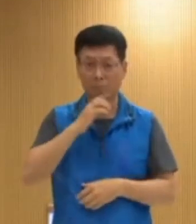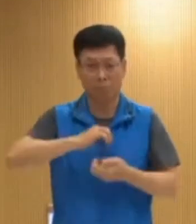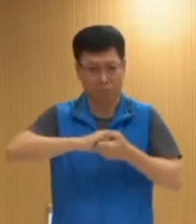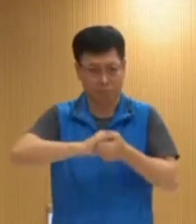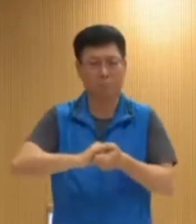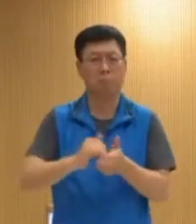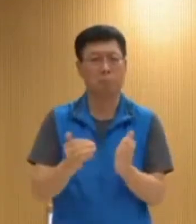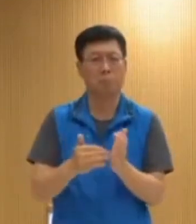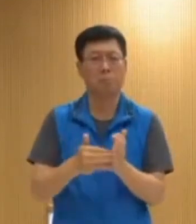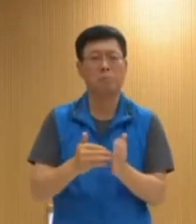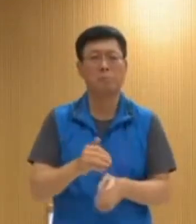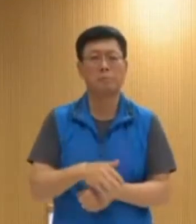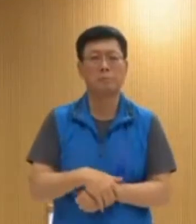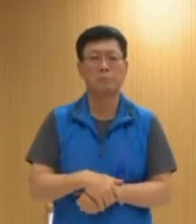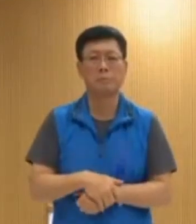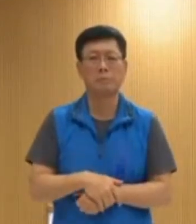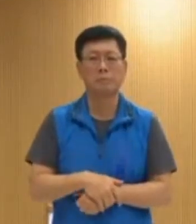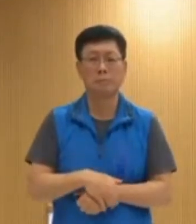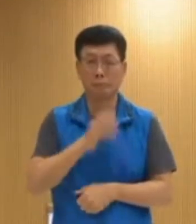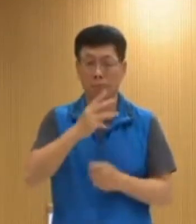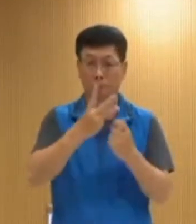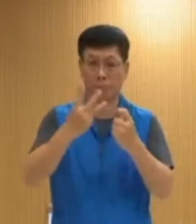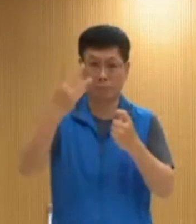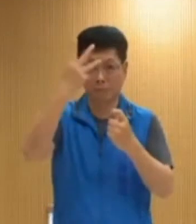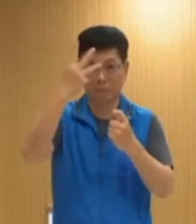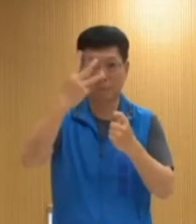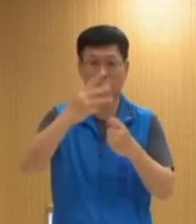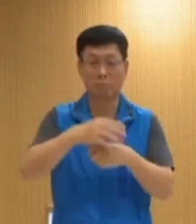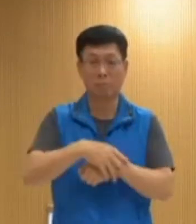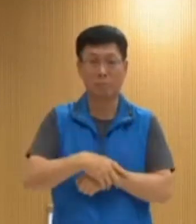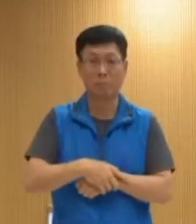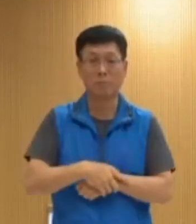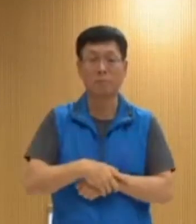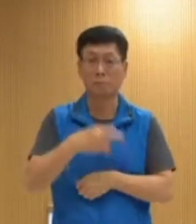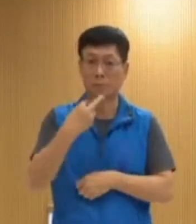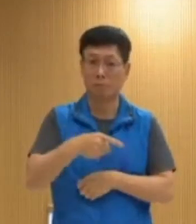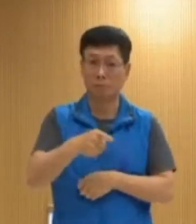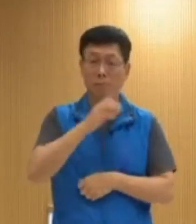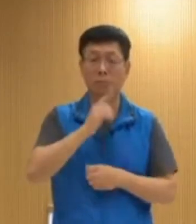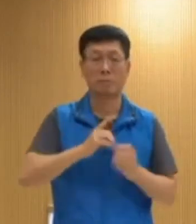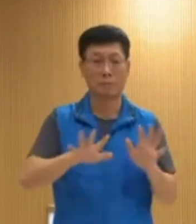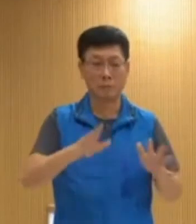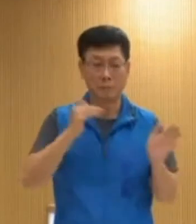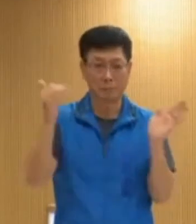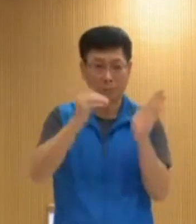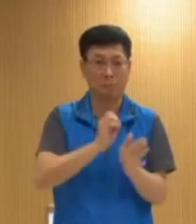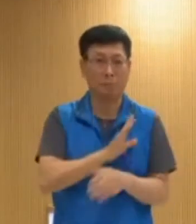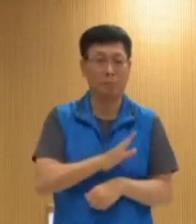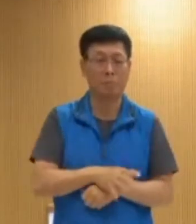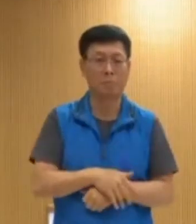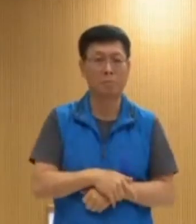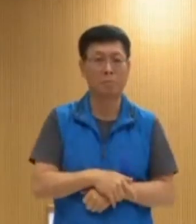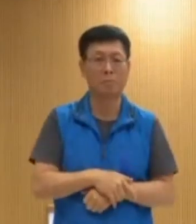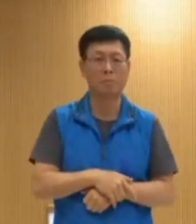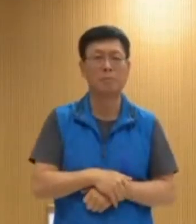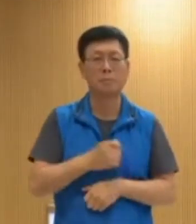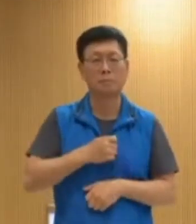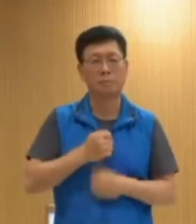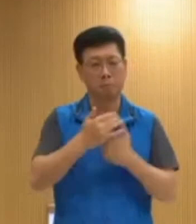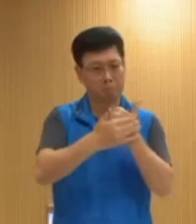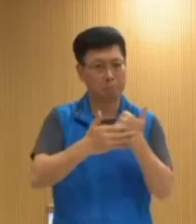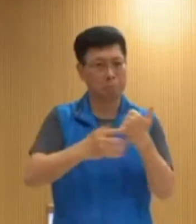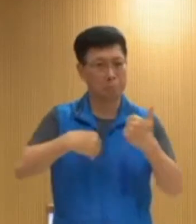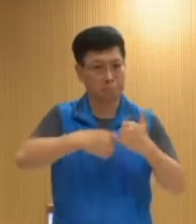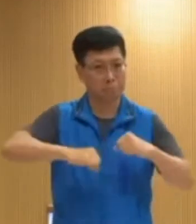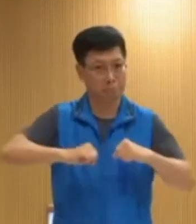定了我们高三国九因为课程已结束，为了维护学生的健